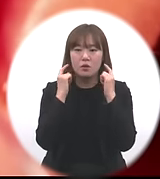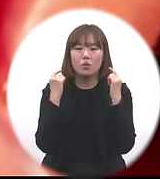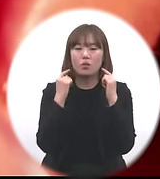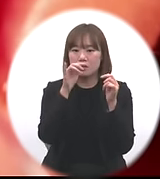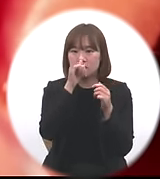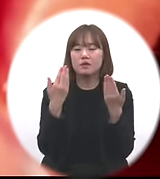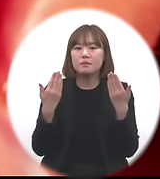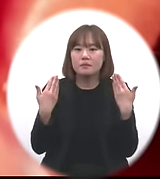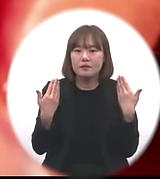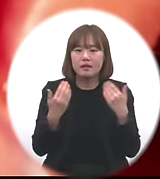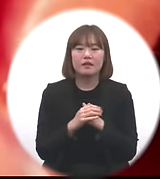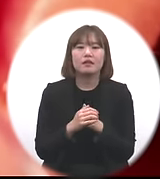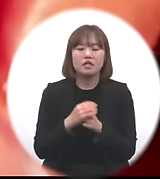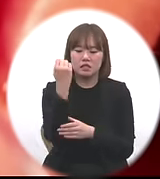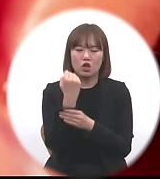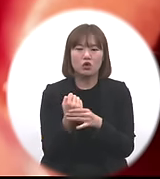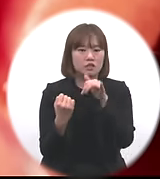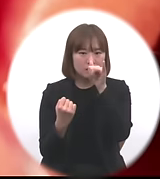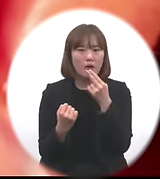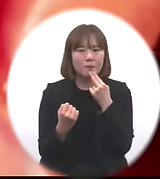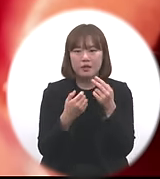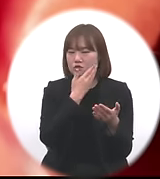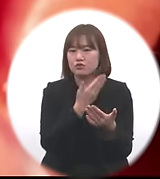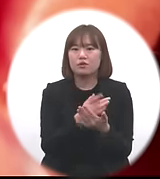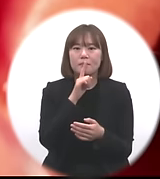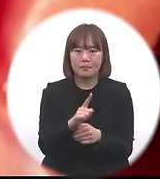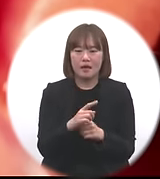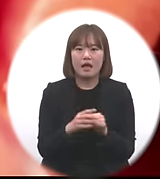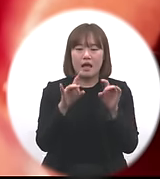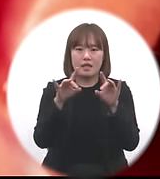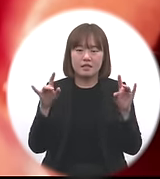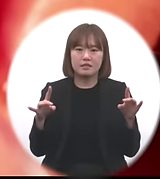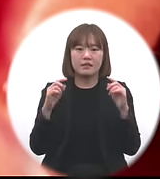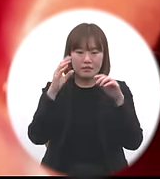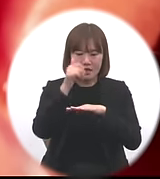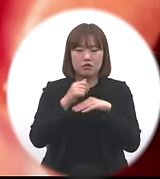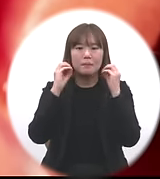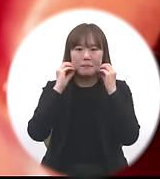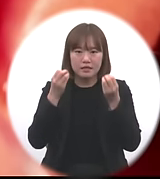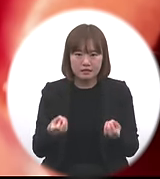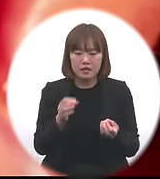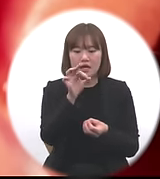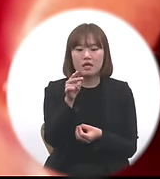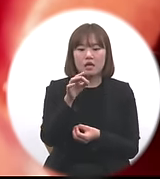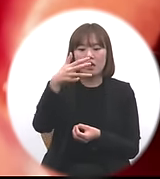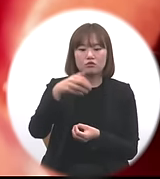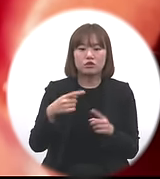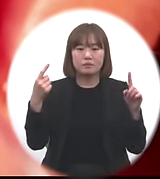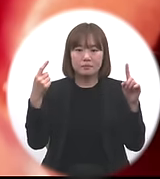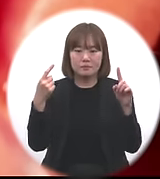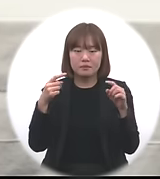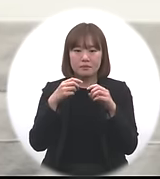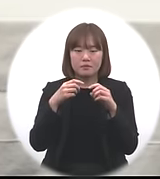예, 삐뚤어 나오는 게 중요한 게 아닙니다. 저이 뒤쪽에 있는 게 썩는 게 문제인 거죠. 그리고 이 이들이 하나씩 하나씩 다 빠지고